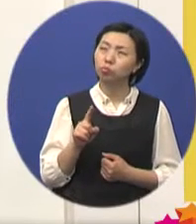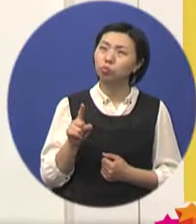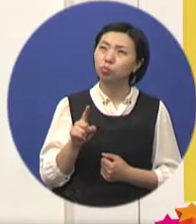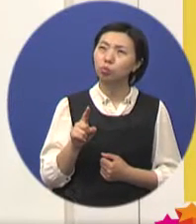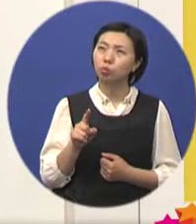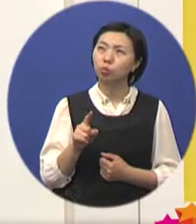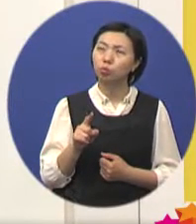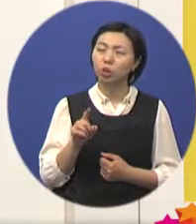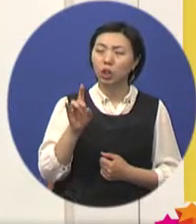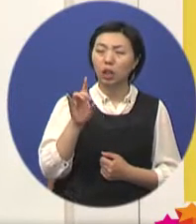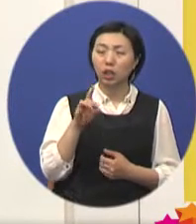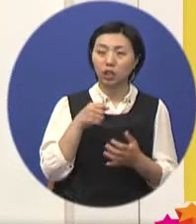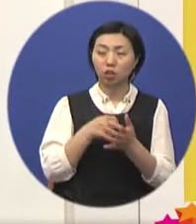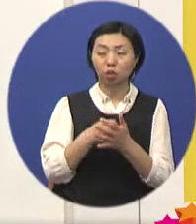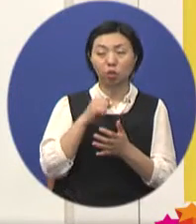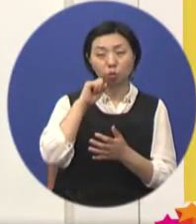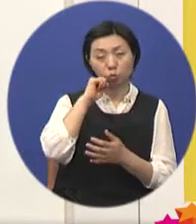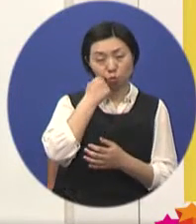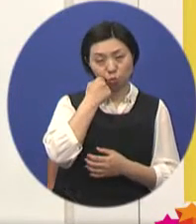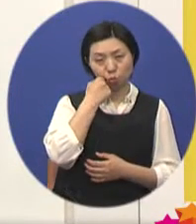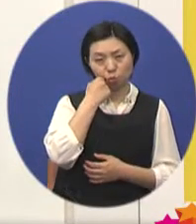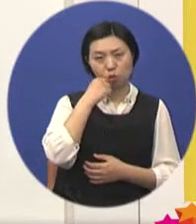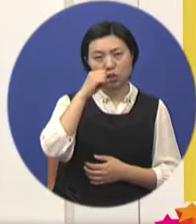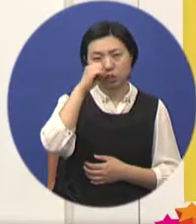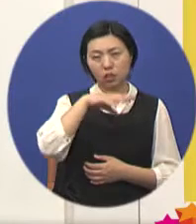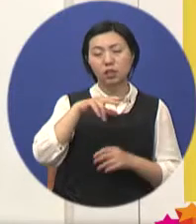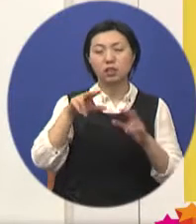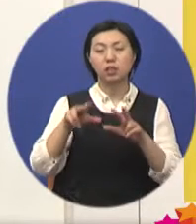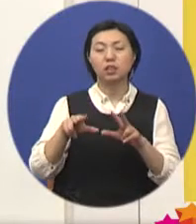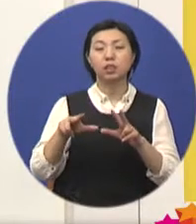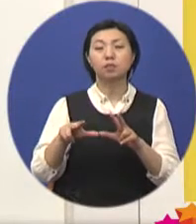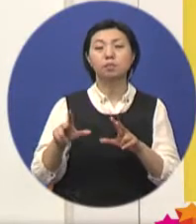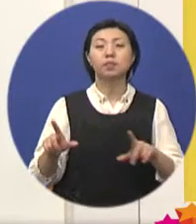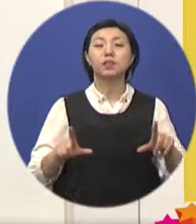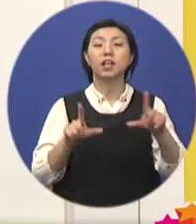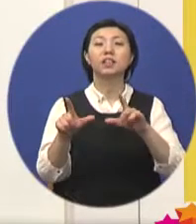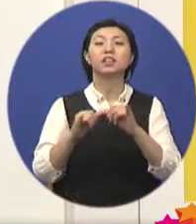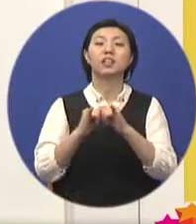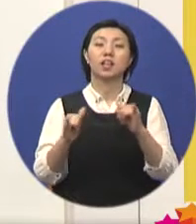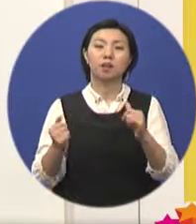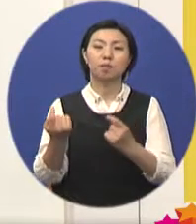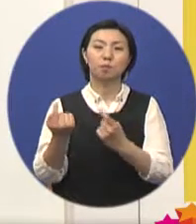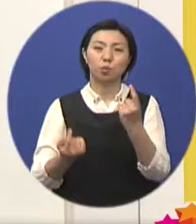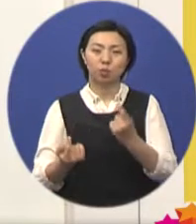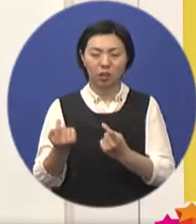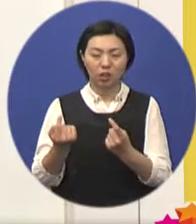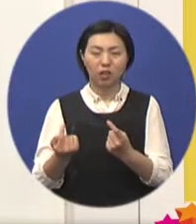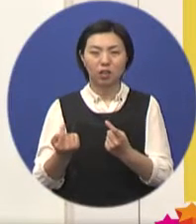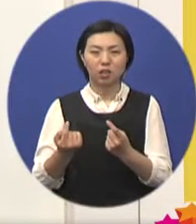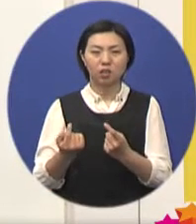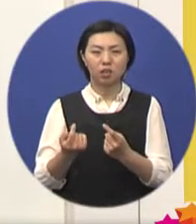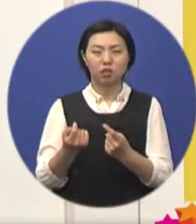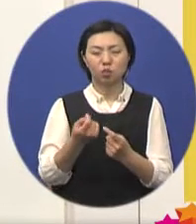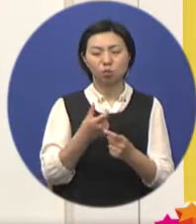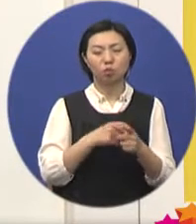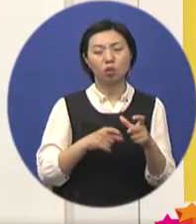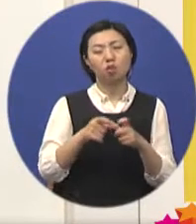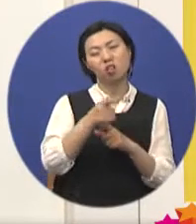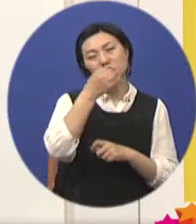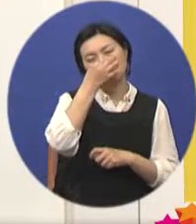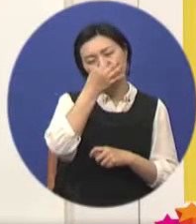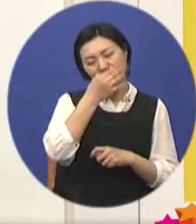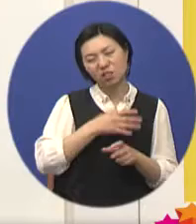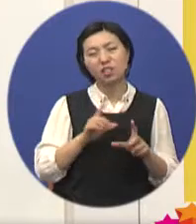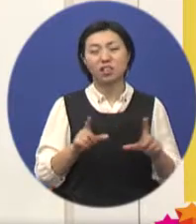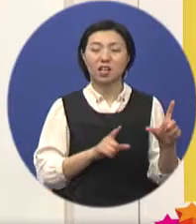면에서라기보다는 좀 뭐 지금 사는 사람들보다는 우리가 네, 좀 사는 네. 게 네. 좀 힘들게 살았었으니까.